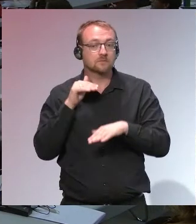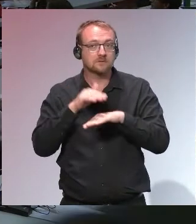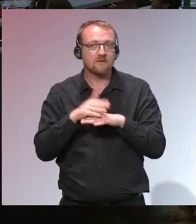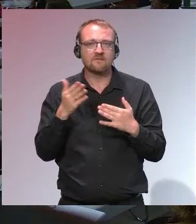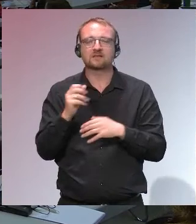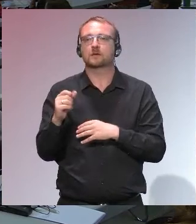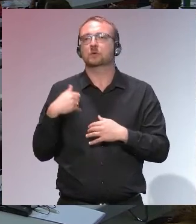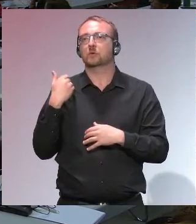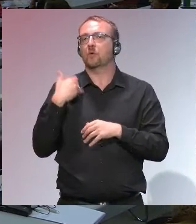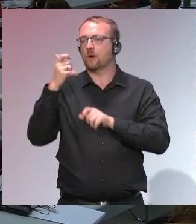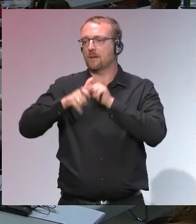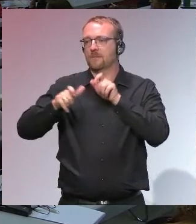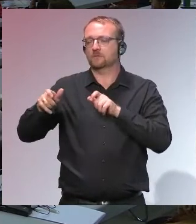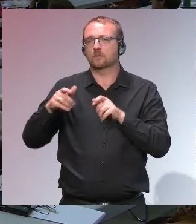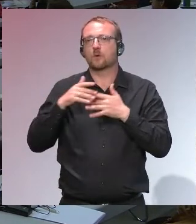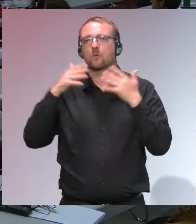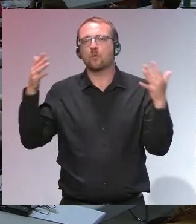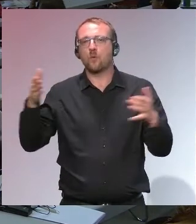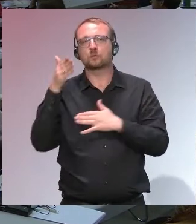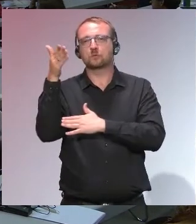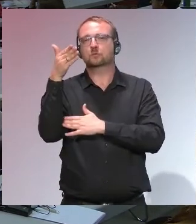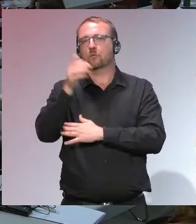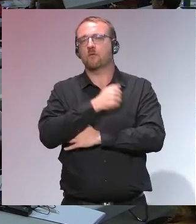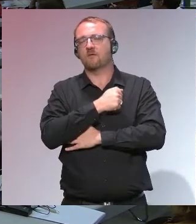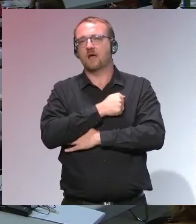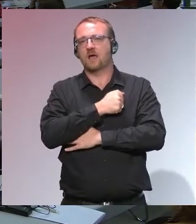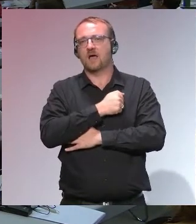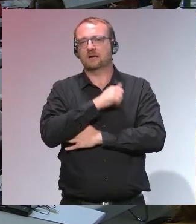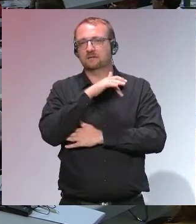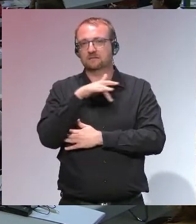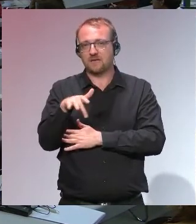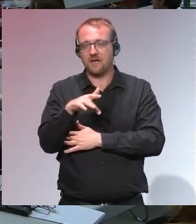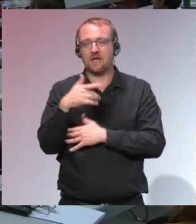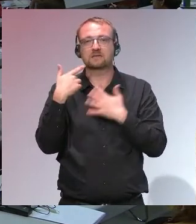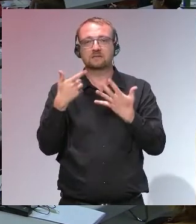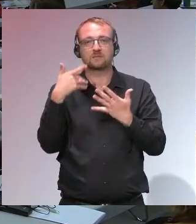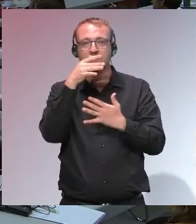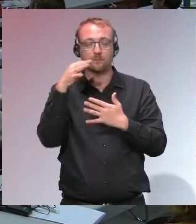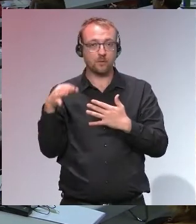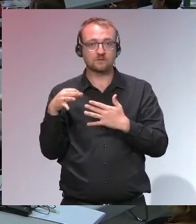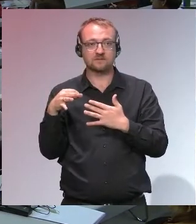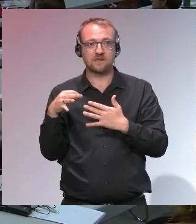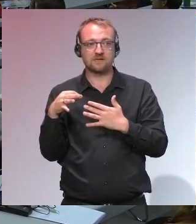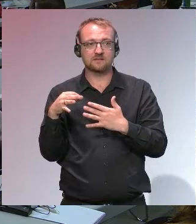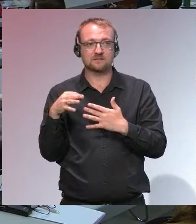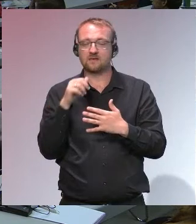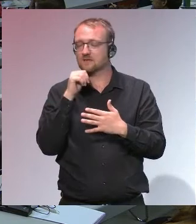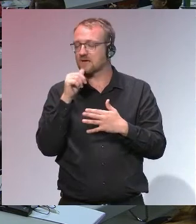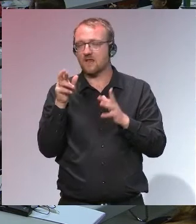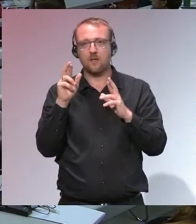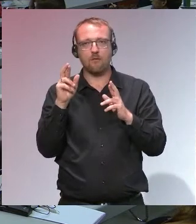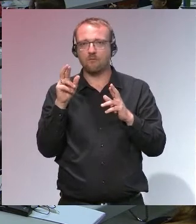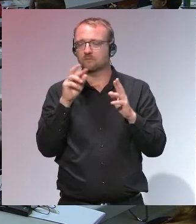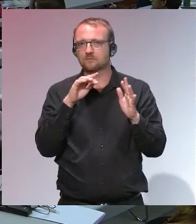bei uns ganz große Zukunftsängste haben. 70% haben im Grunde keine Hoffnung